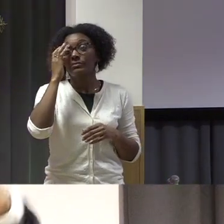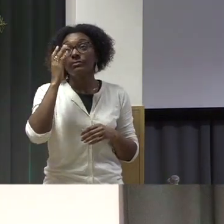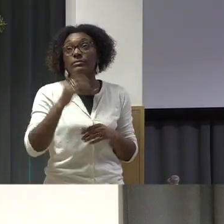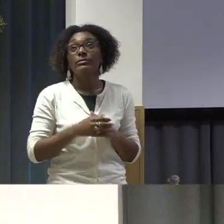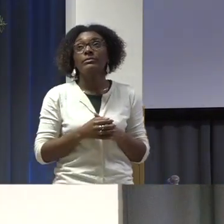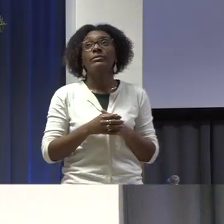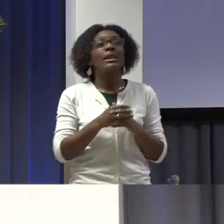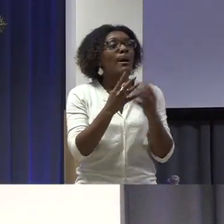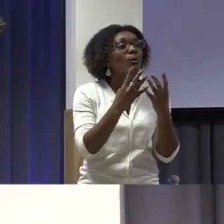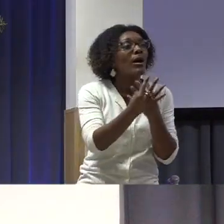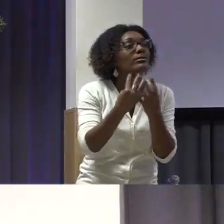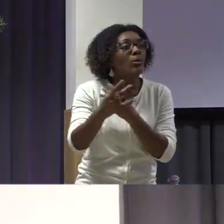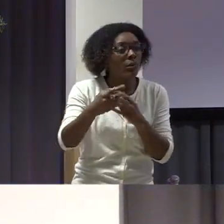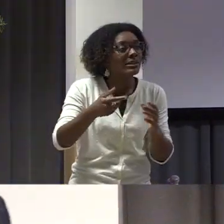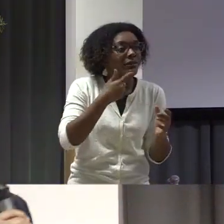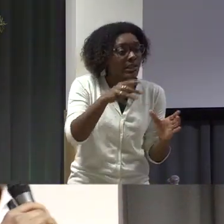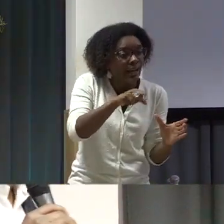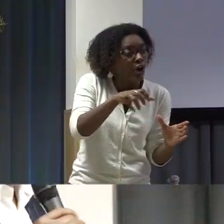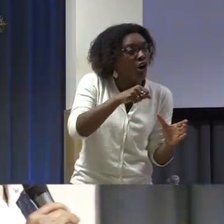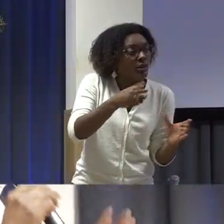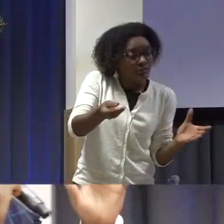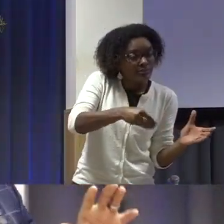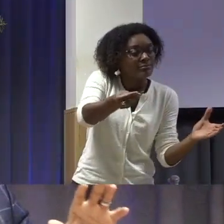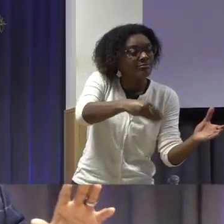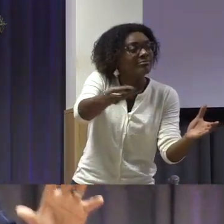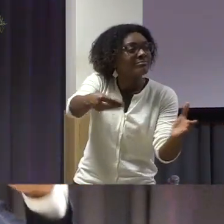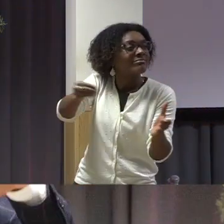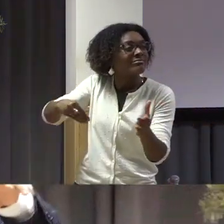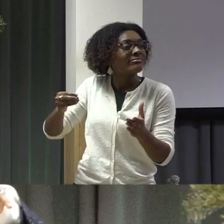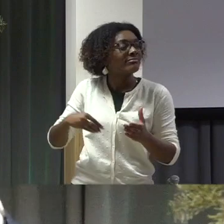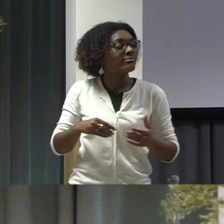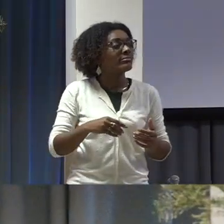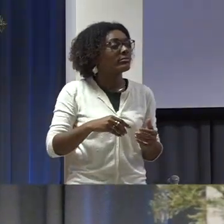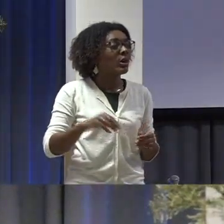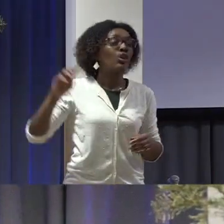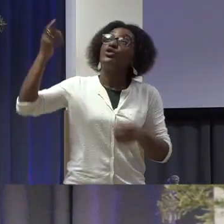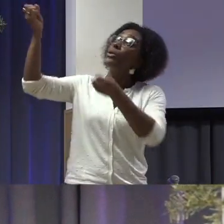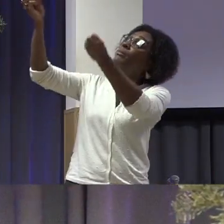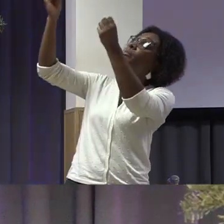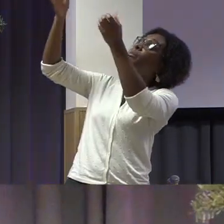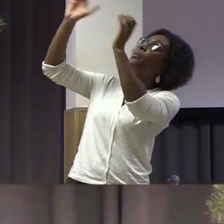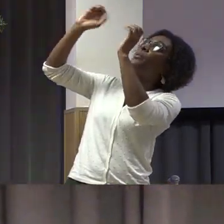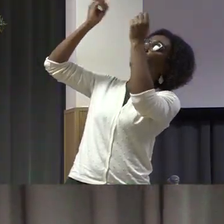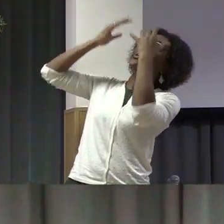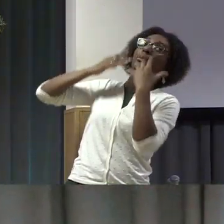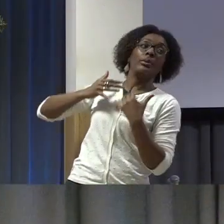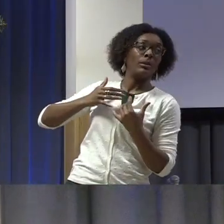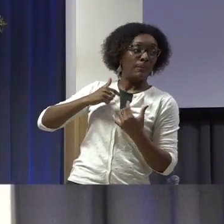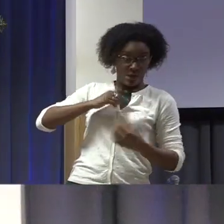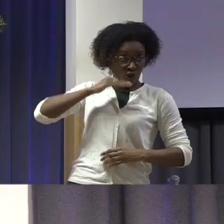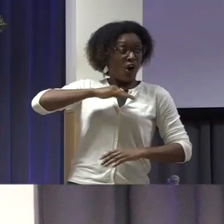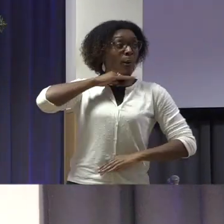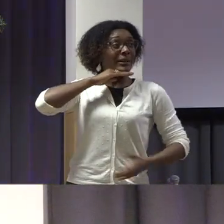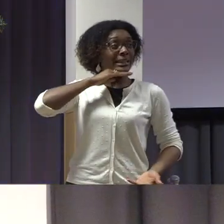très important dieu ne continue pas à déverser sur quelqu'un qui ne vide pas